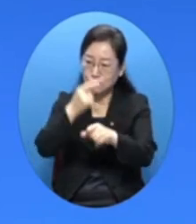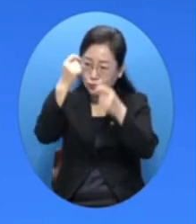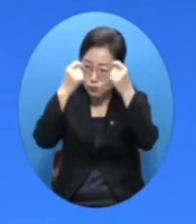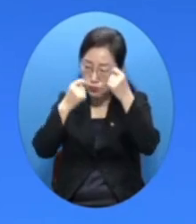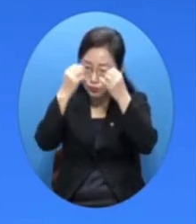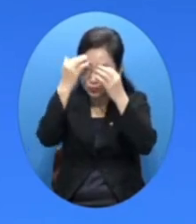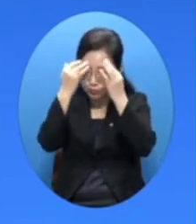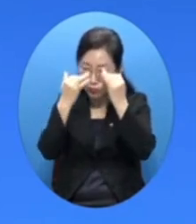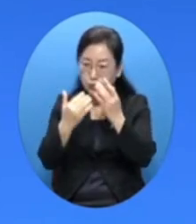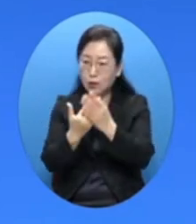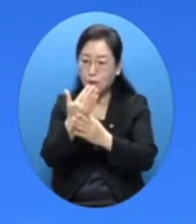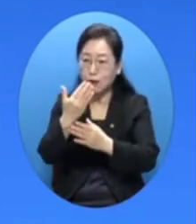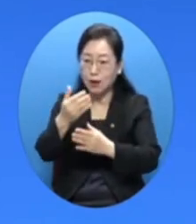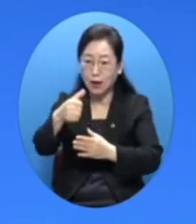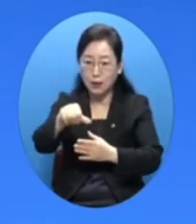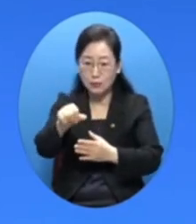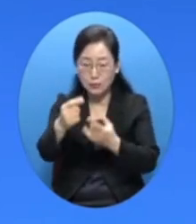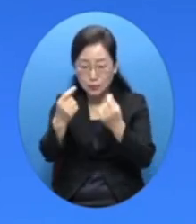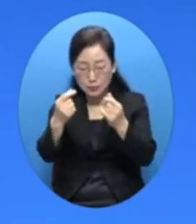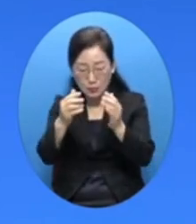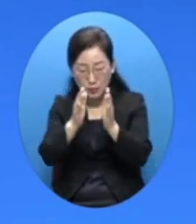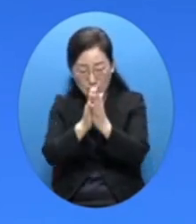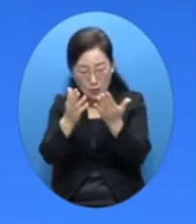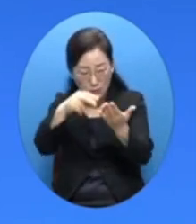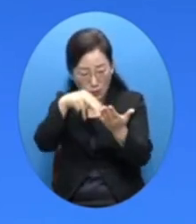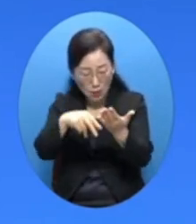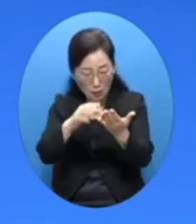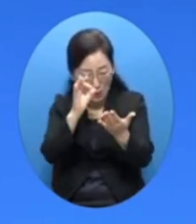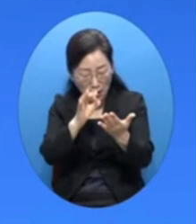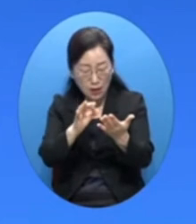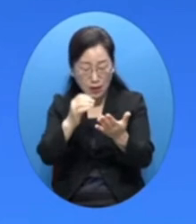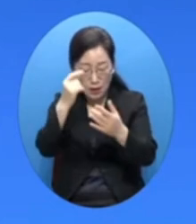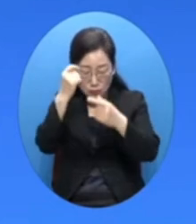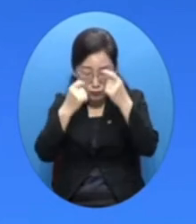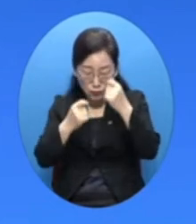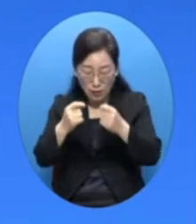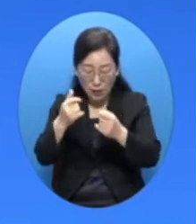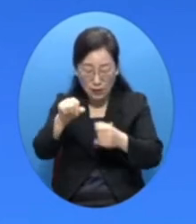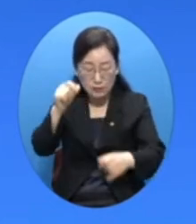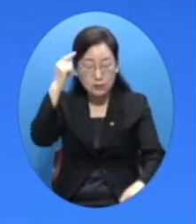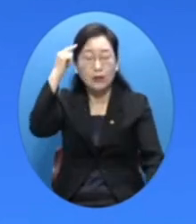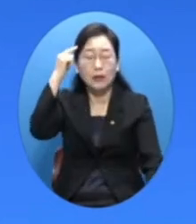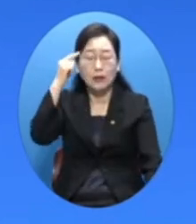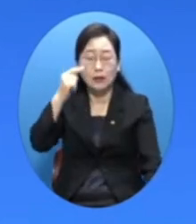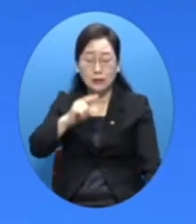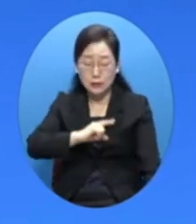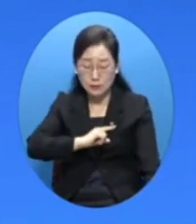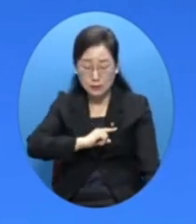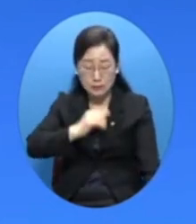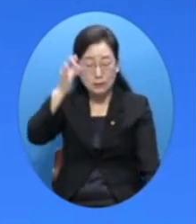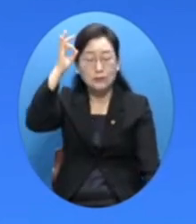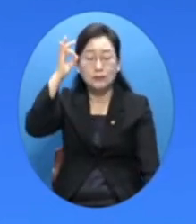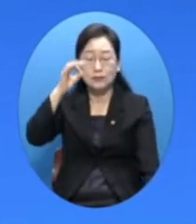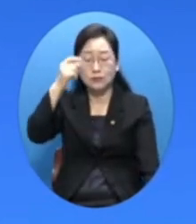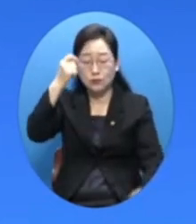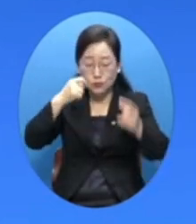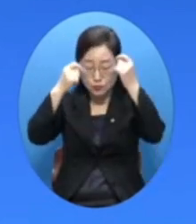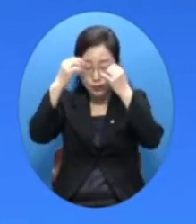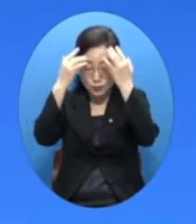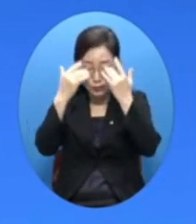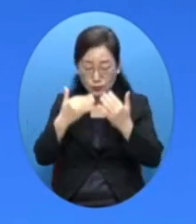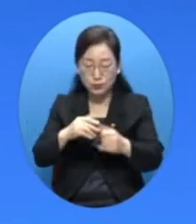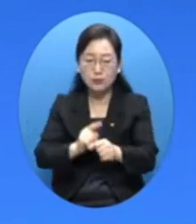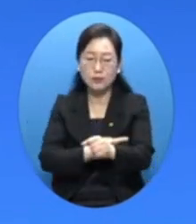아들이 즐겨 듣던 음악만 들어도 눈물이 나고 아들 생각만 해도 눈물이 나고 아들 이름만 해도 눈물이 나온 것이 자녀를 잃은